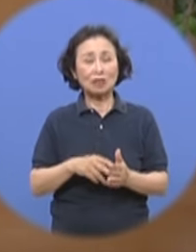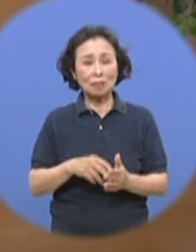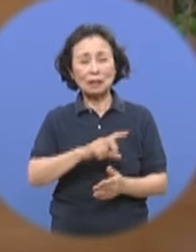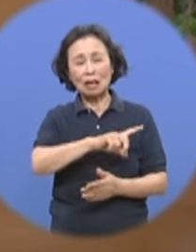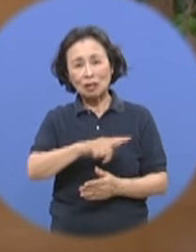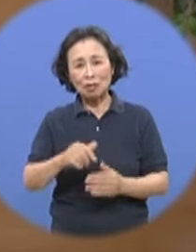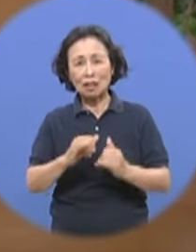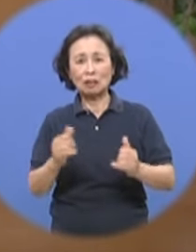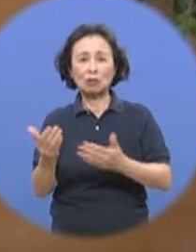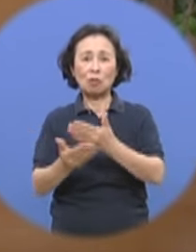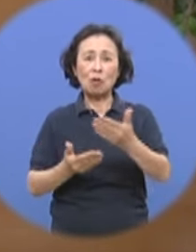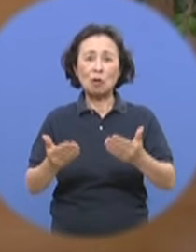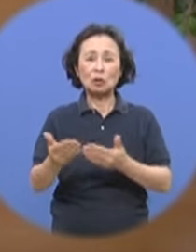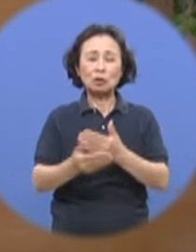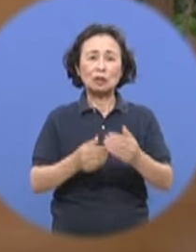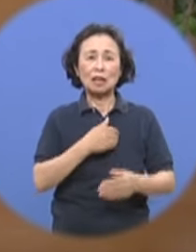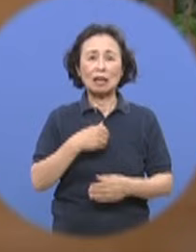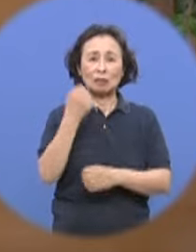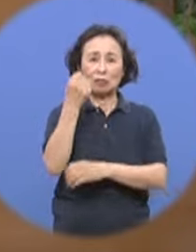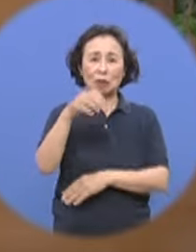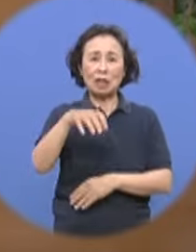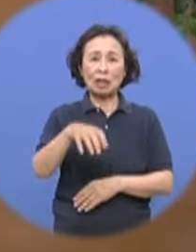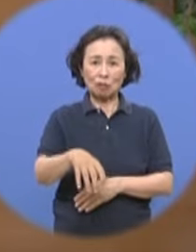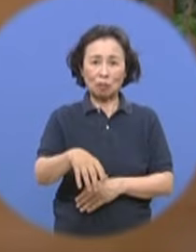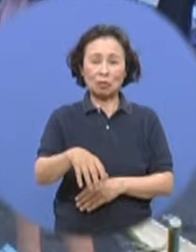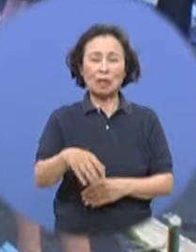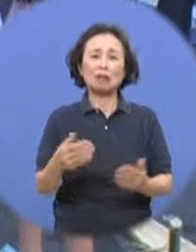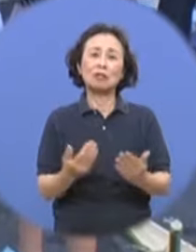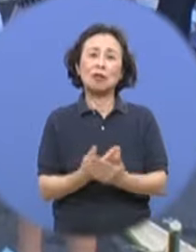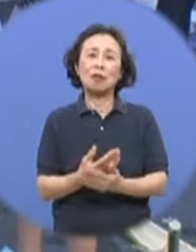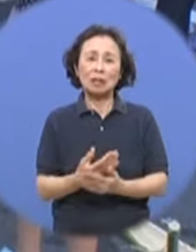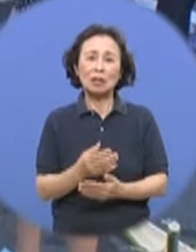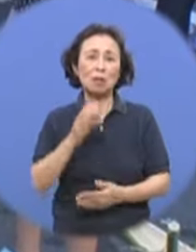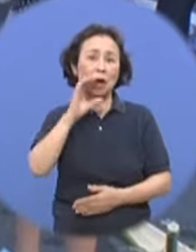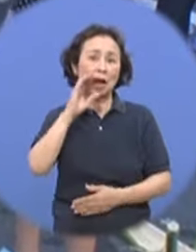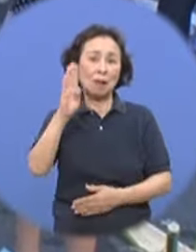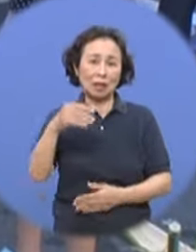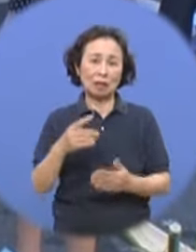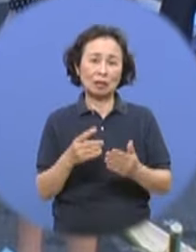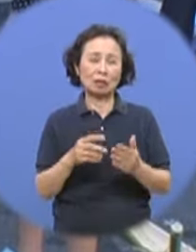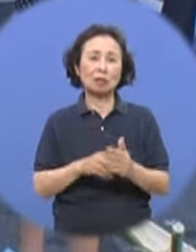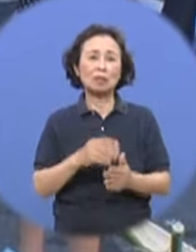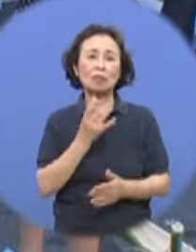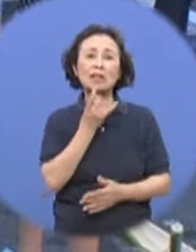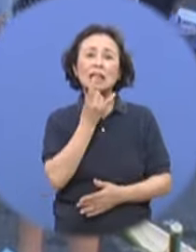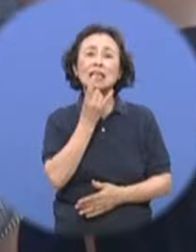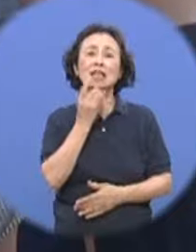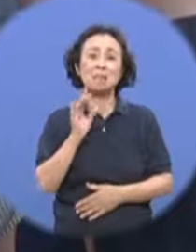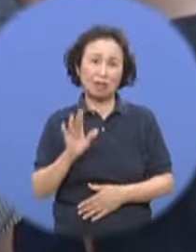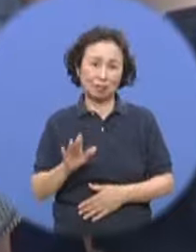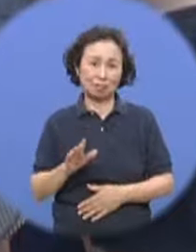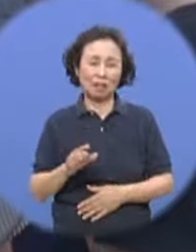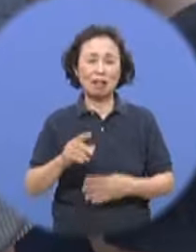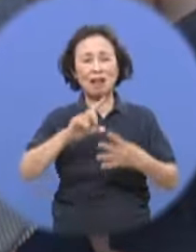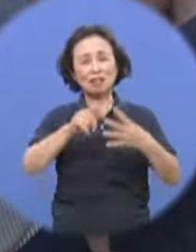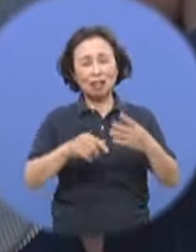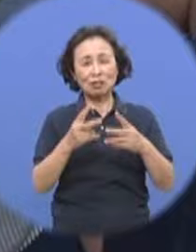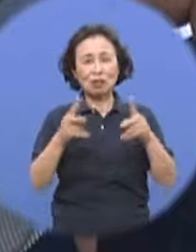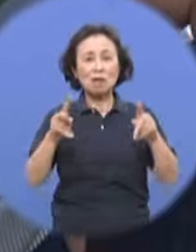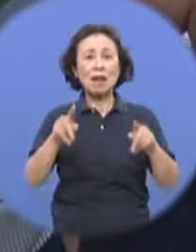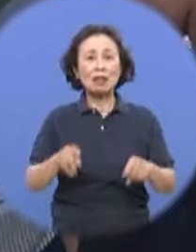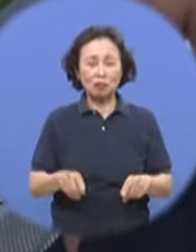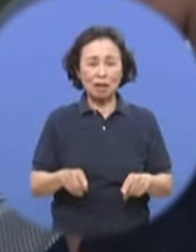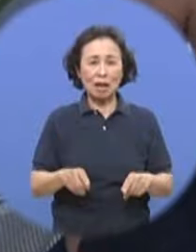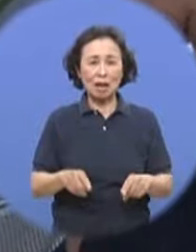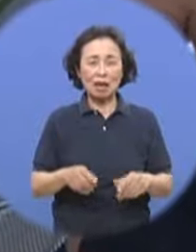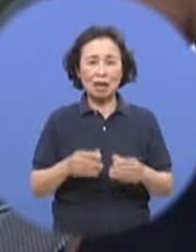拠点となるように和歌山県の方も期待しております。また季節のイベントでスイカ割りだったりとか流しそう